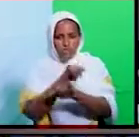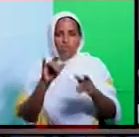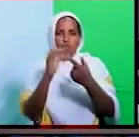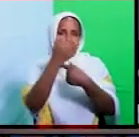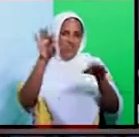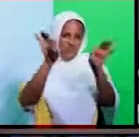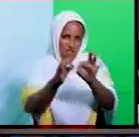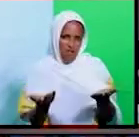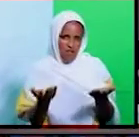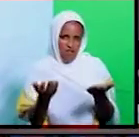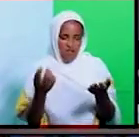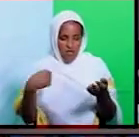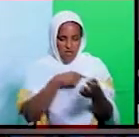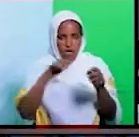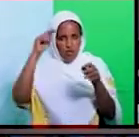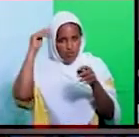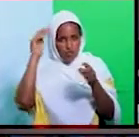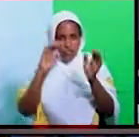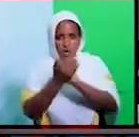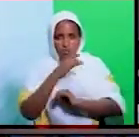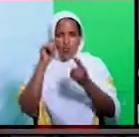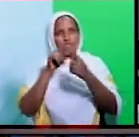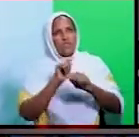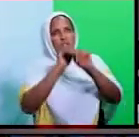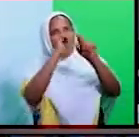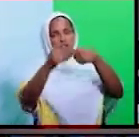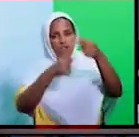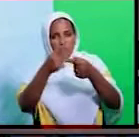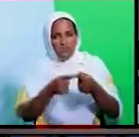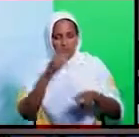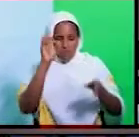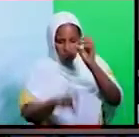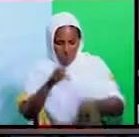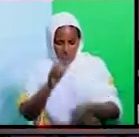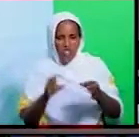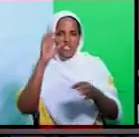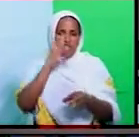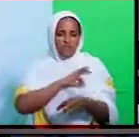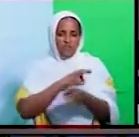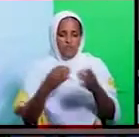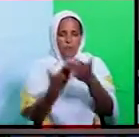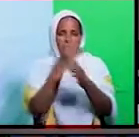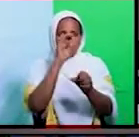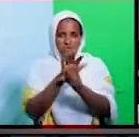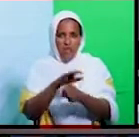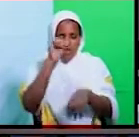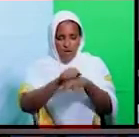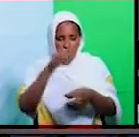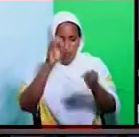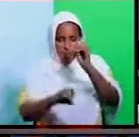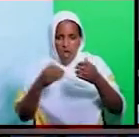ስለነበራቸው ሕይወት ኮሚኒኬሽን ያን ለመግለጽ ጥቅም ላይ የዋሉ ነገሮች ናቸው እንጂ ራሳቸው